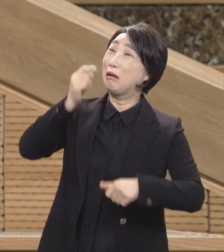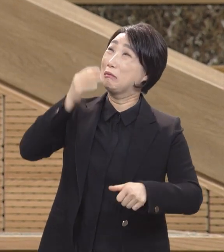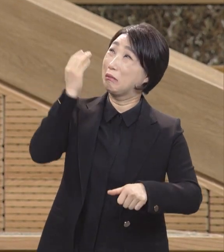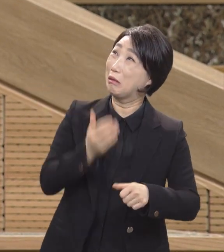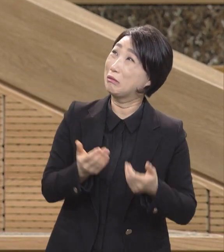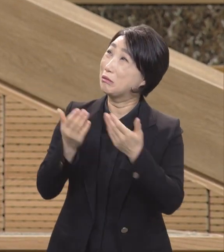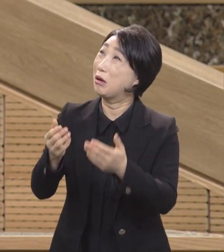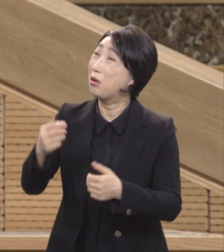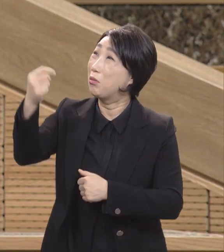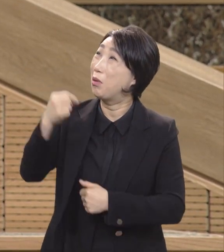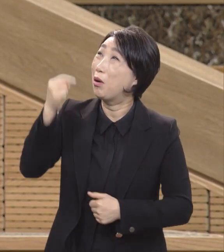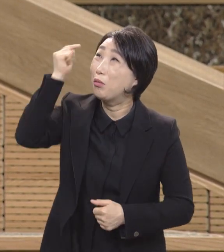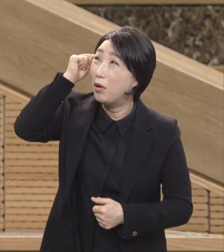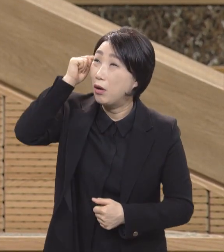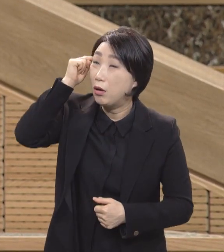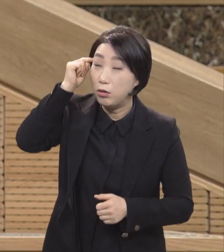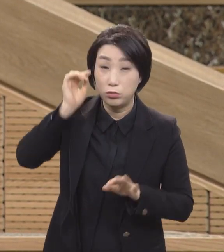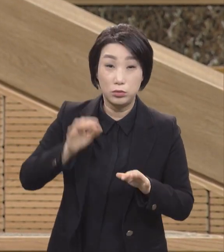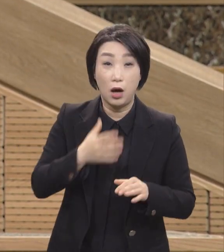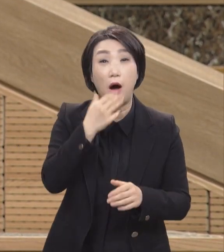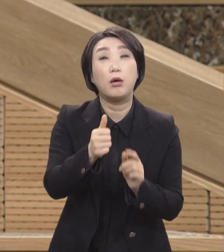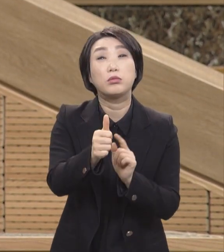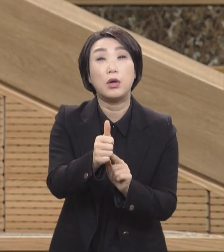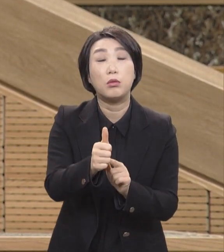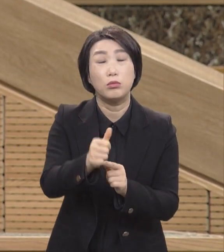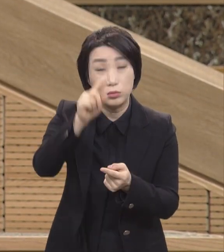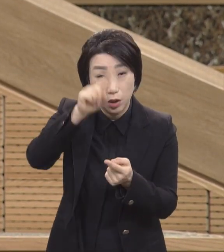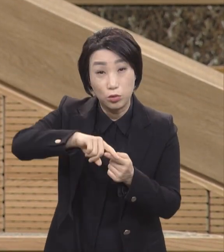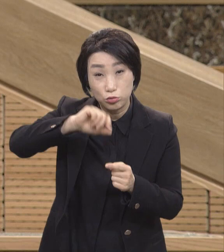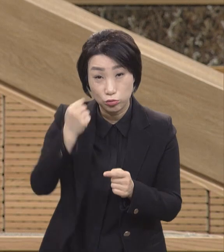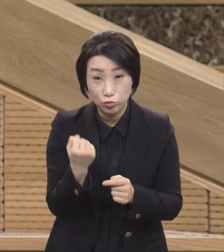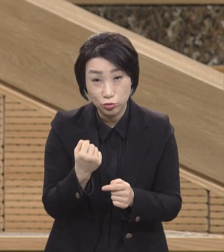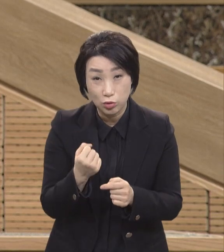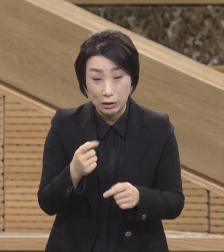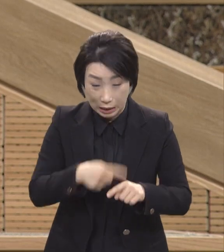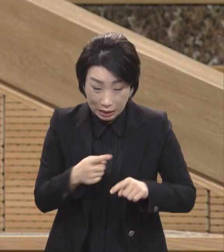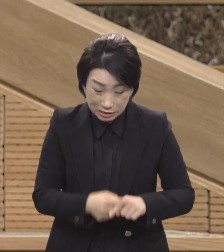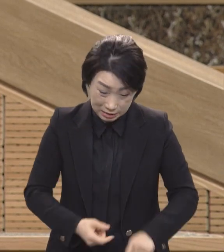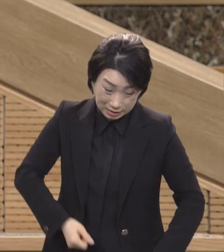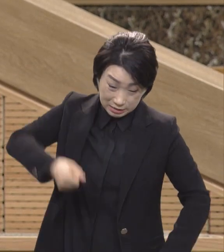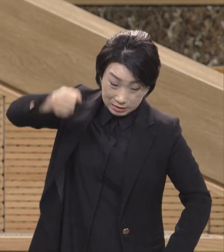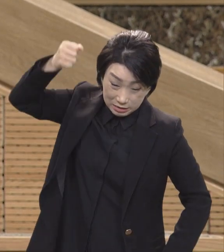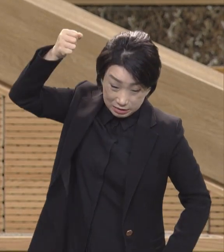하시나? 근데 그대로 순종해. 칼을 빼자.